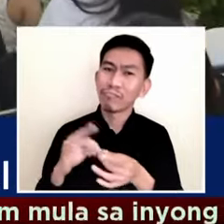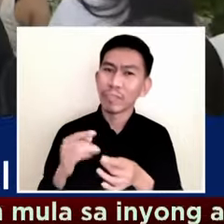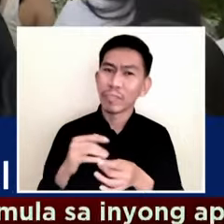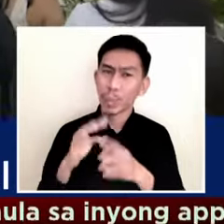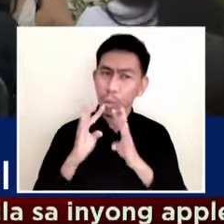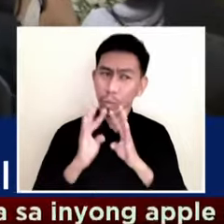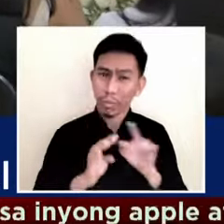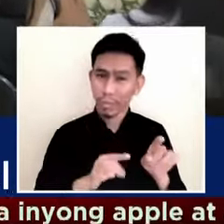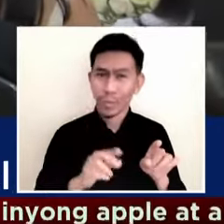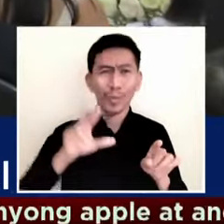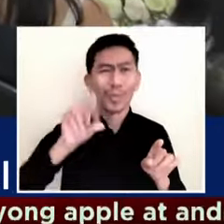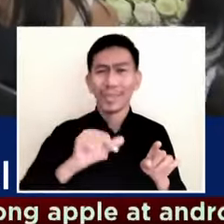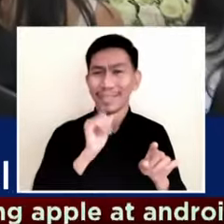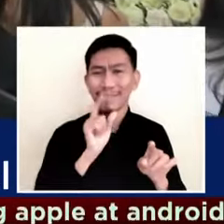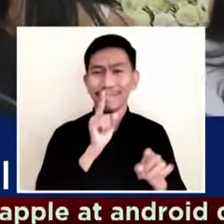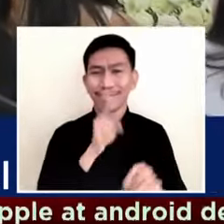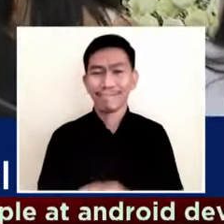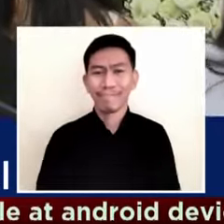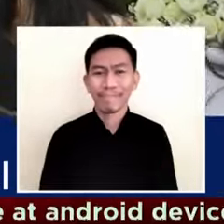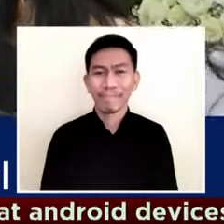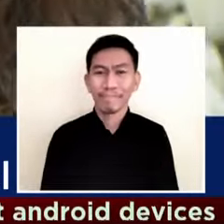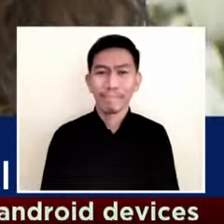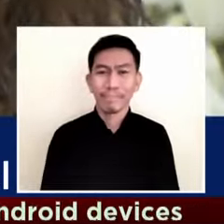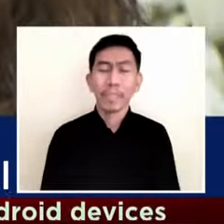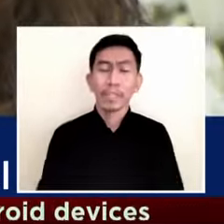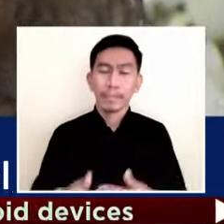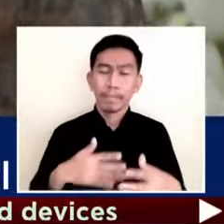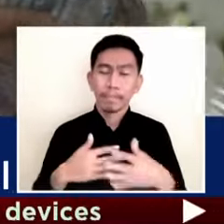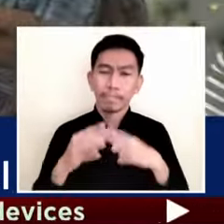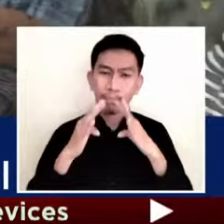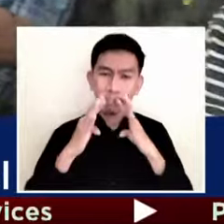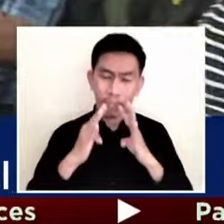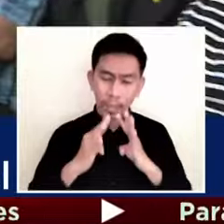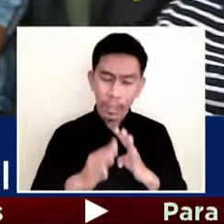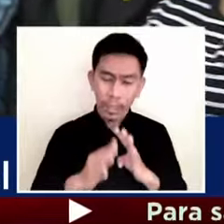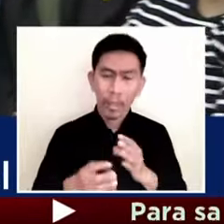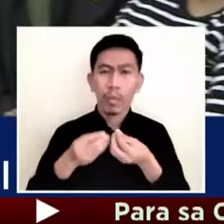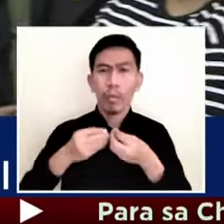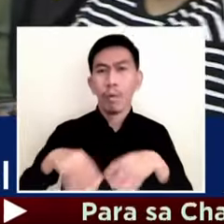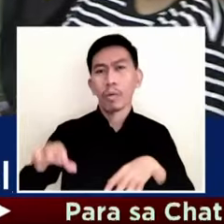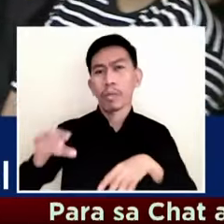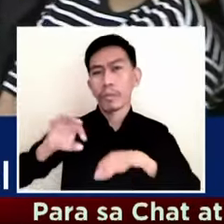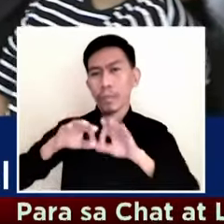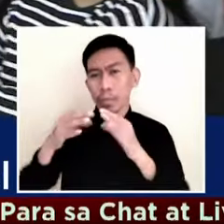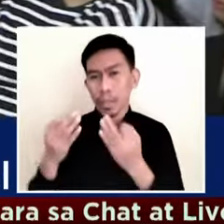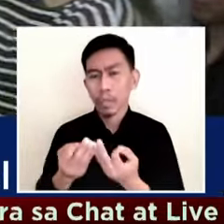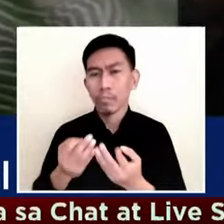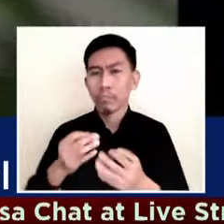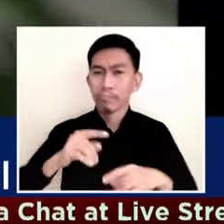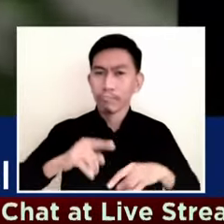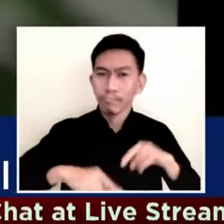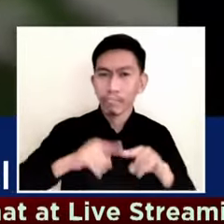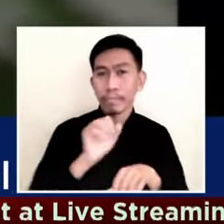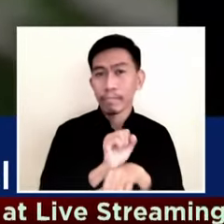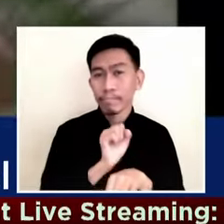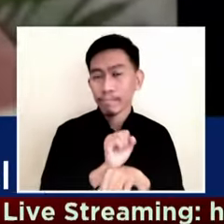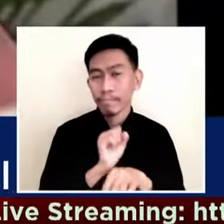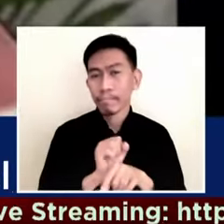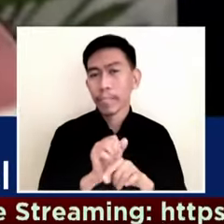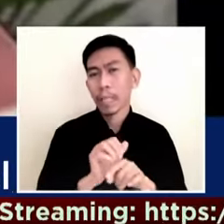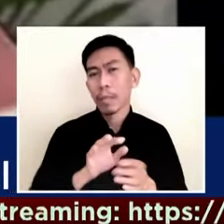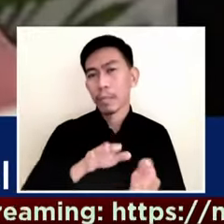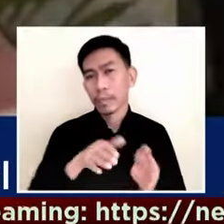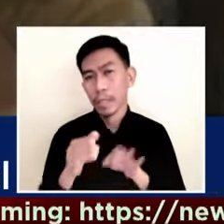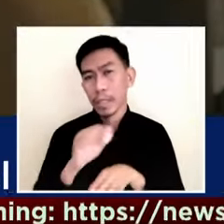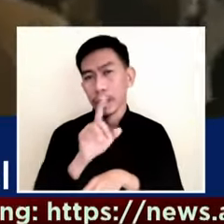yun. Nag-iwan man ang lungkot at malaking kawalan sa pamilya at kasamahan sa trabaho, ang pagpanaw ni Jacqueline, mananatili pa rin